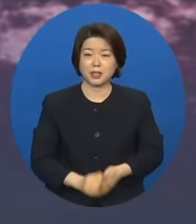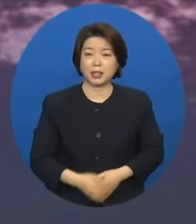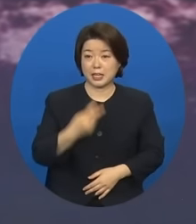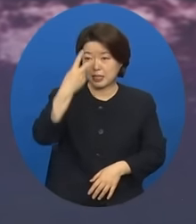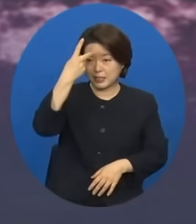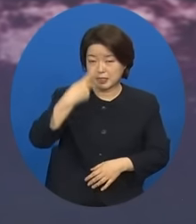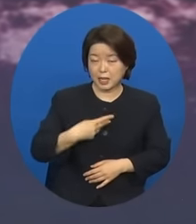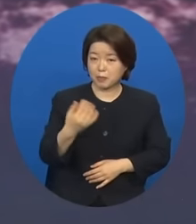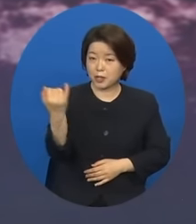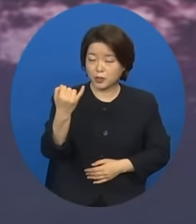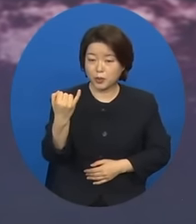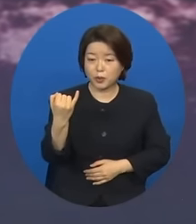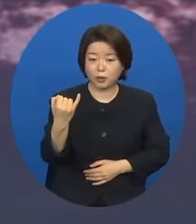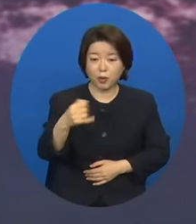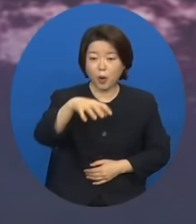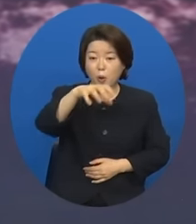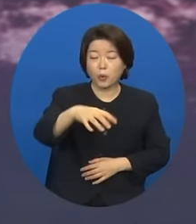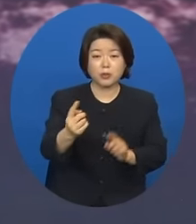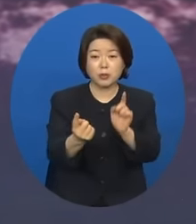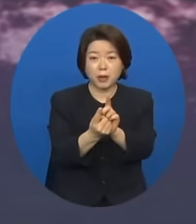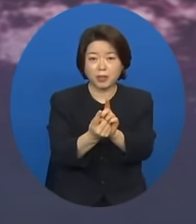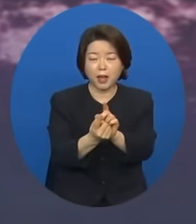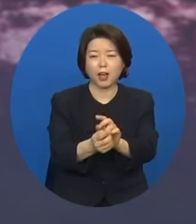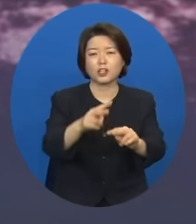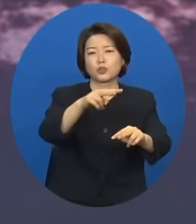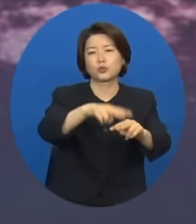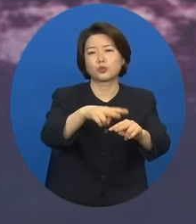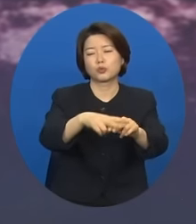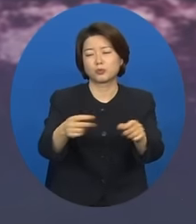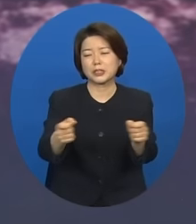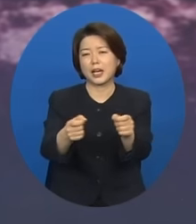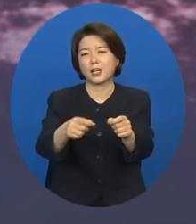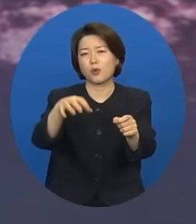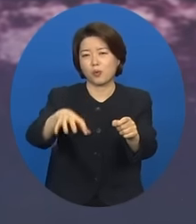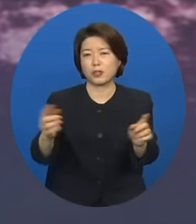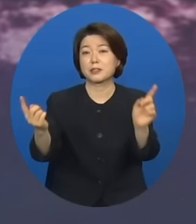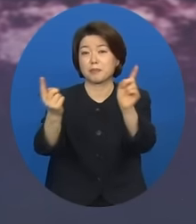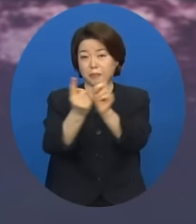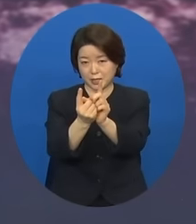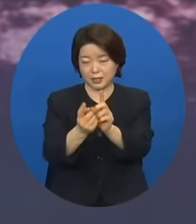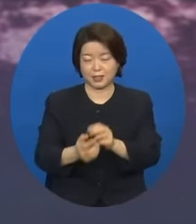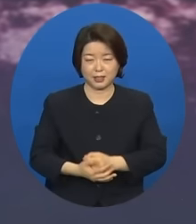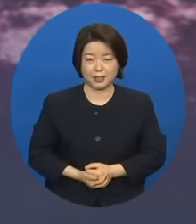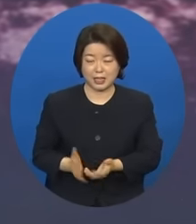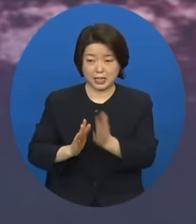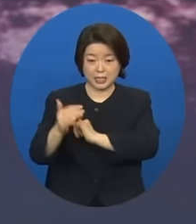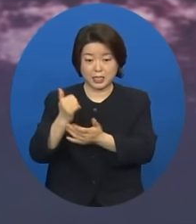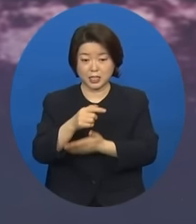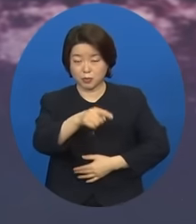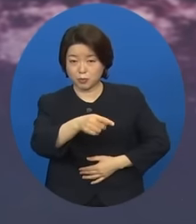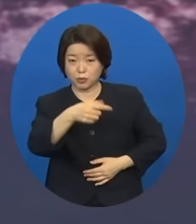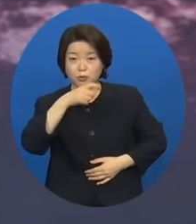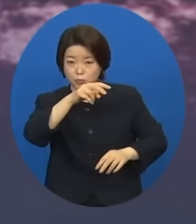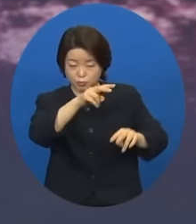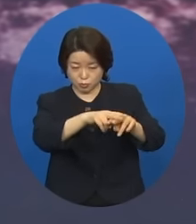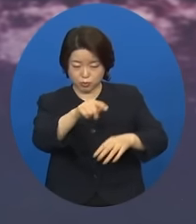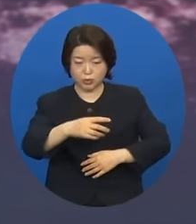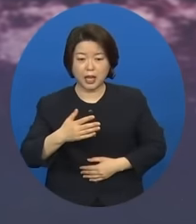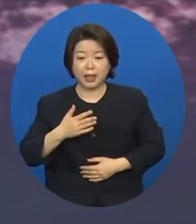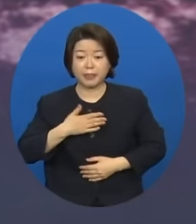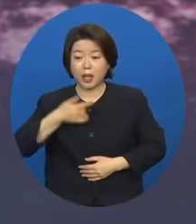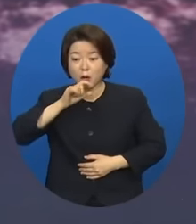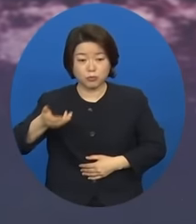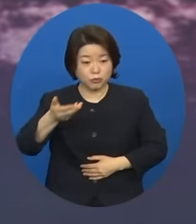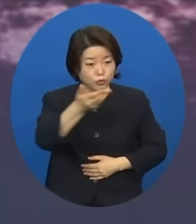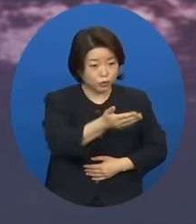만납니까 우물가에서 만나는 거예요 우물가에서 그래서 예수님이 그 우물을 그 물가에서 물은 내가 줄 수